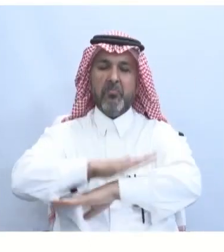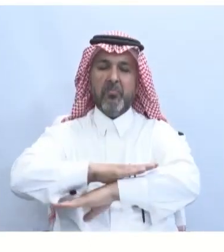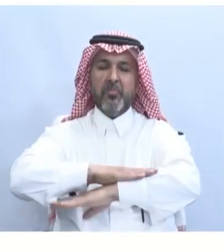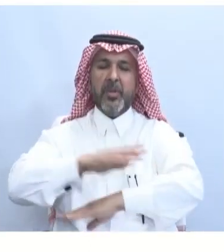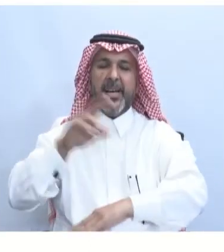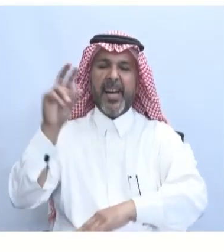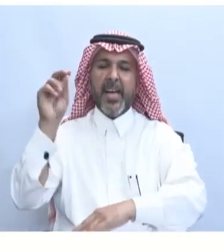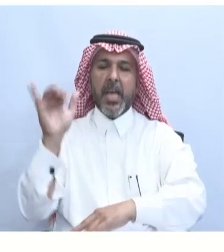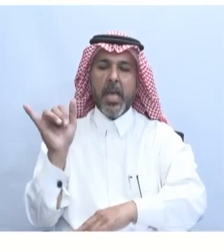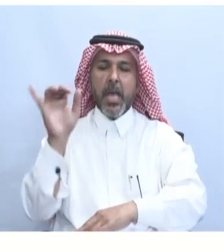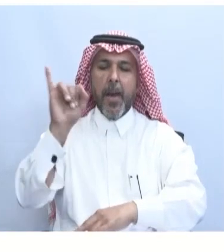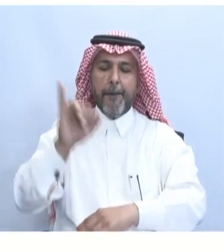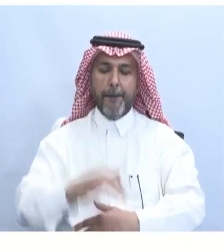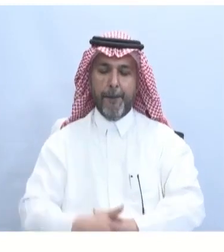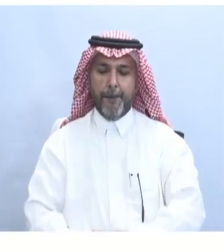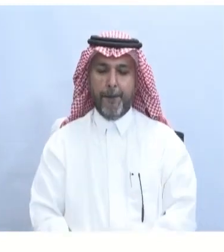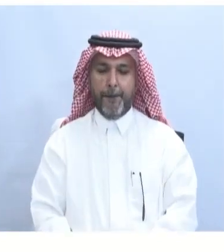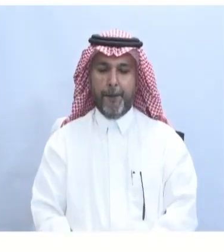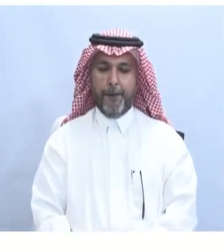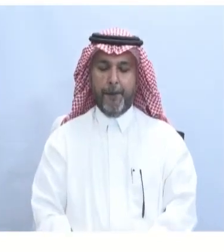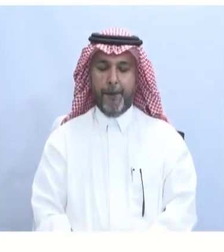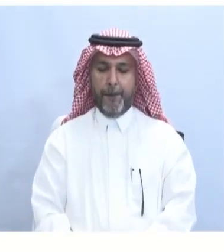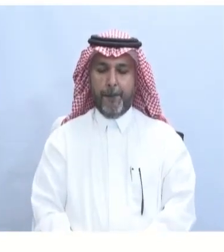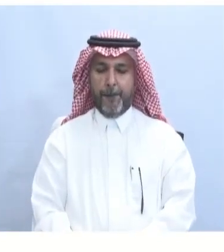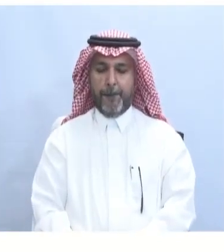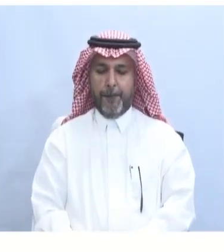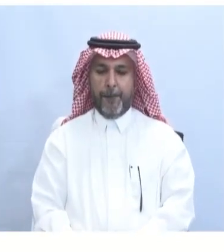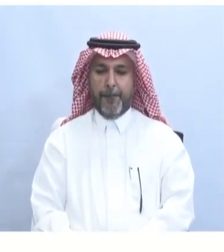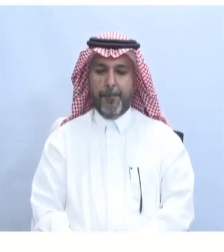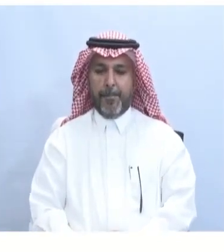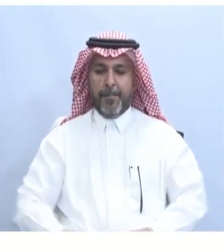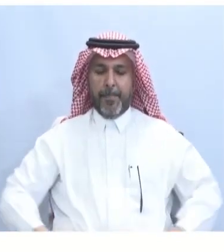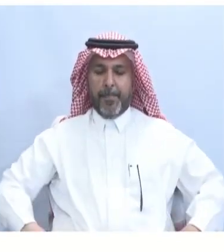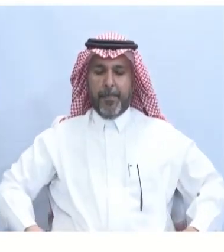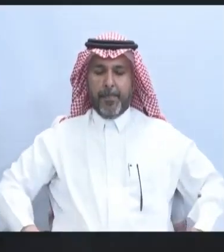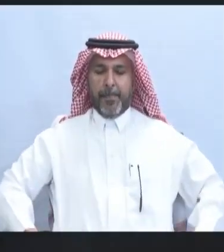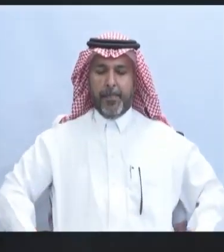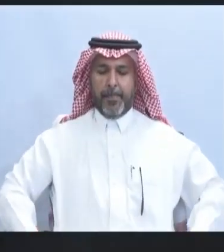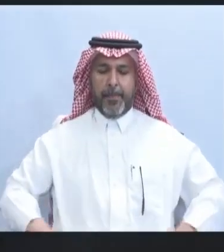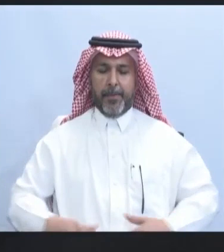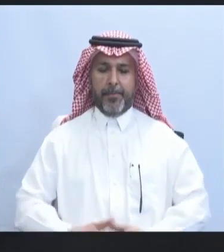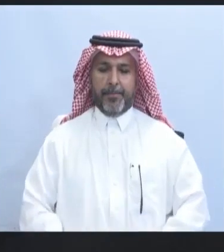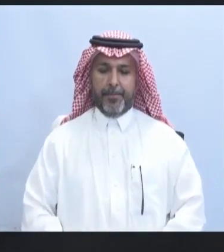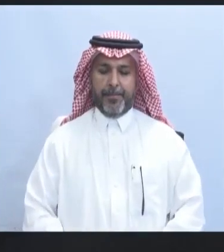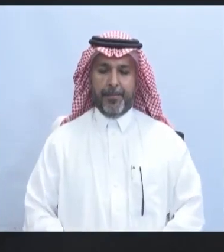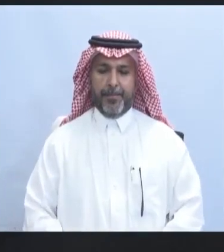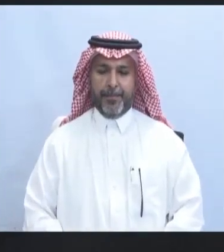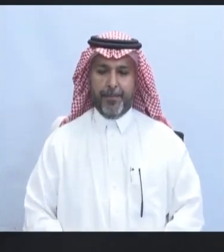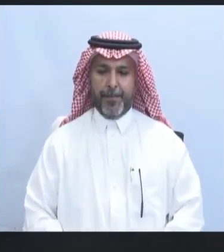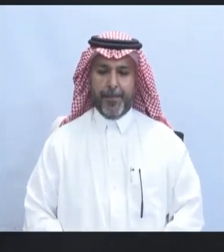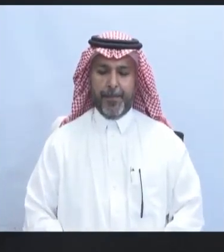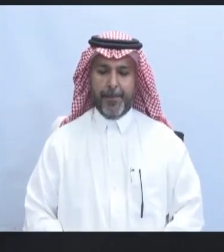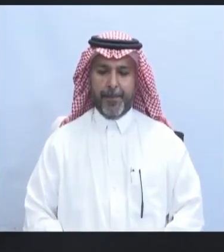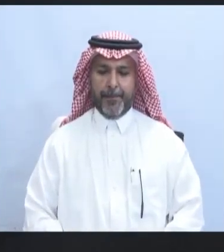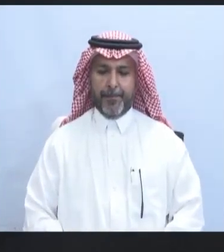المجالات مجالات الحياه من فن من عماره اقتصاد ثقافه طب وصناعات وغيرها